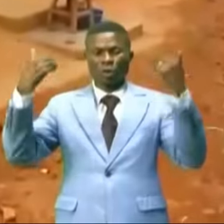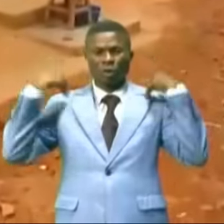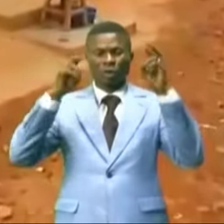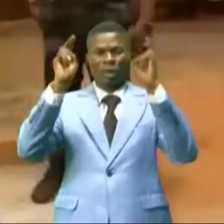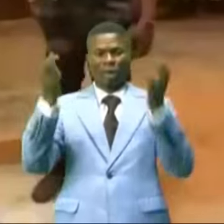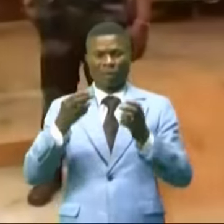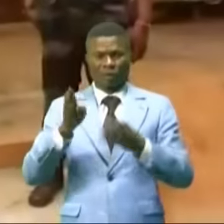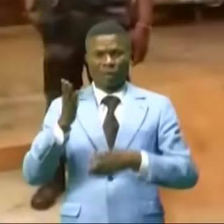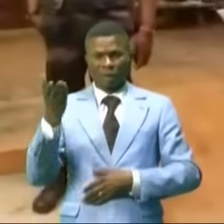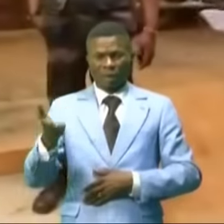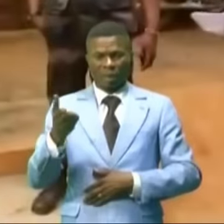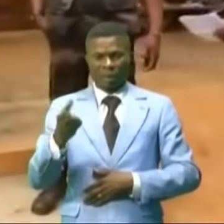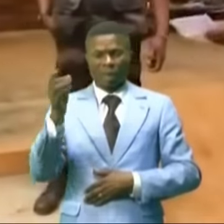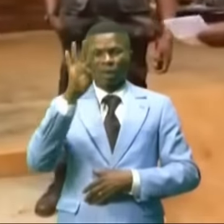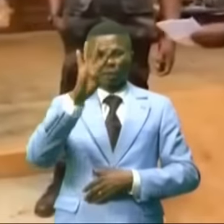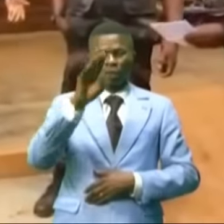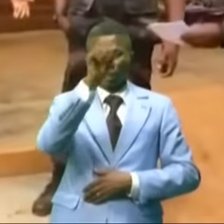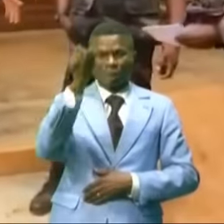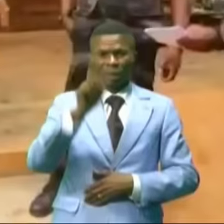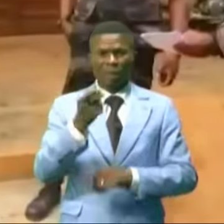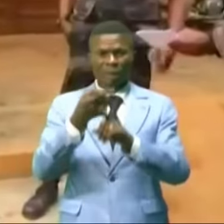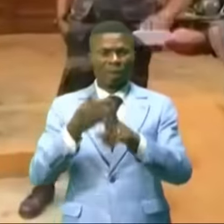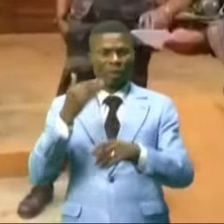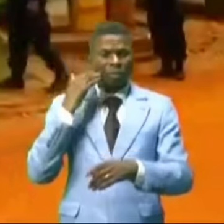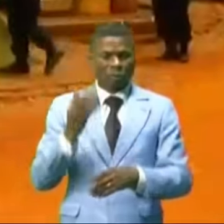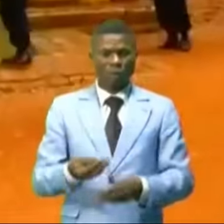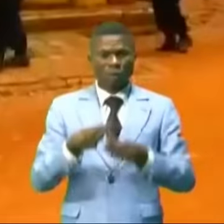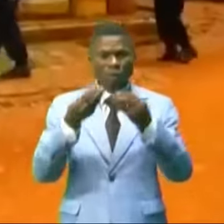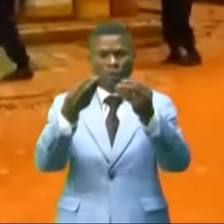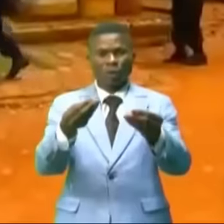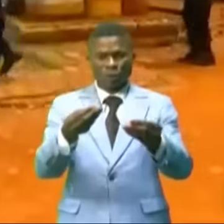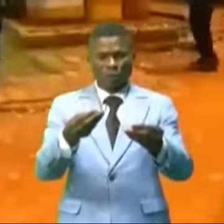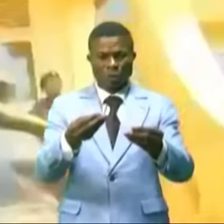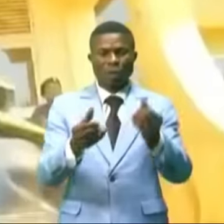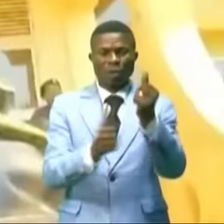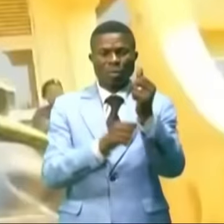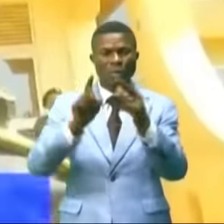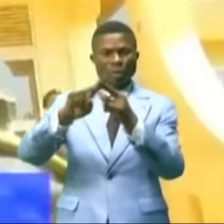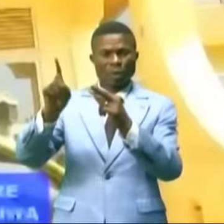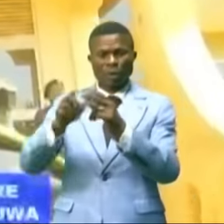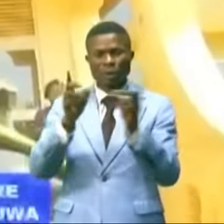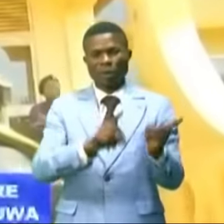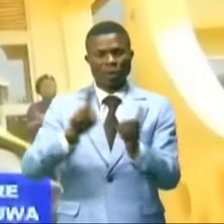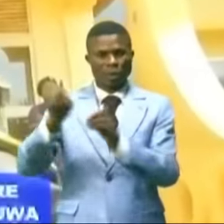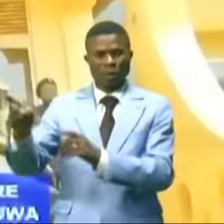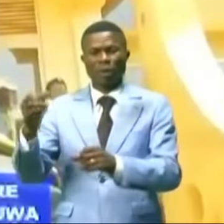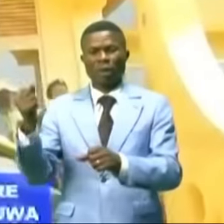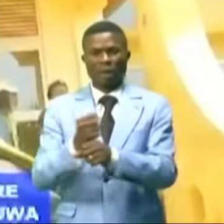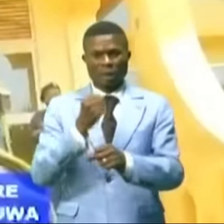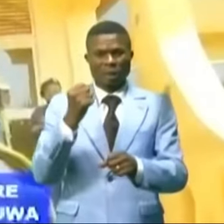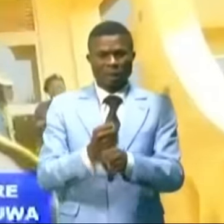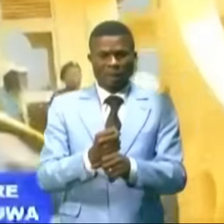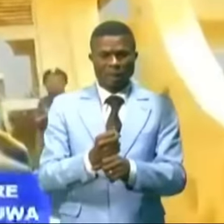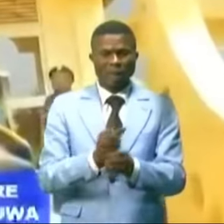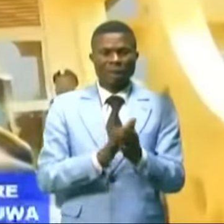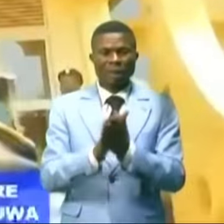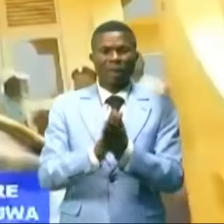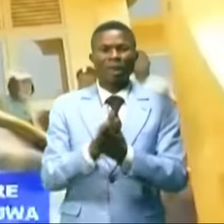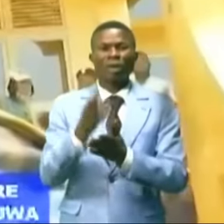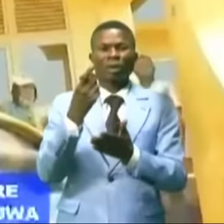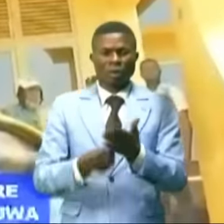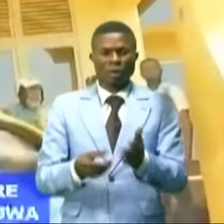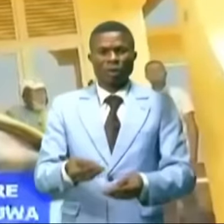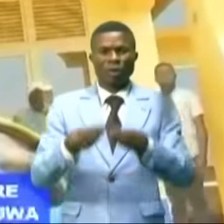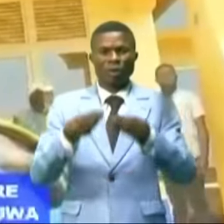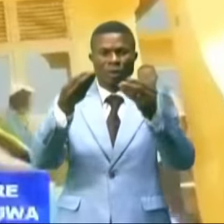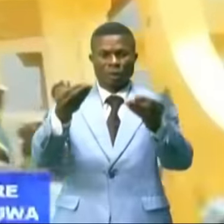jeudi 30 mai 2024 pour qu'il les remette à son tour aux déplacés. Il s'agit d'une opération qui consiste à remettre